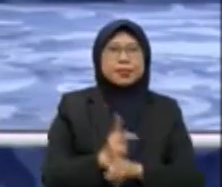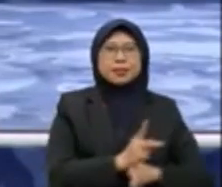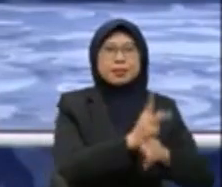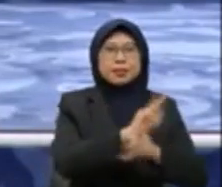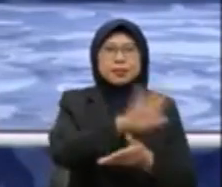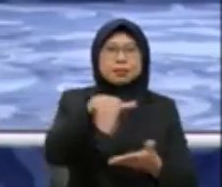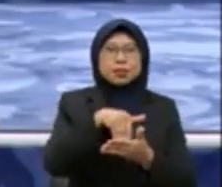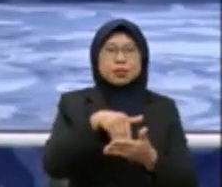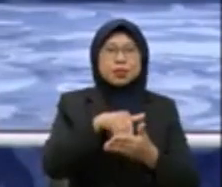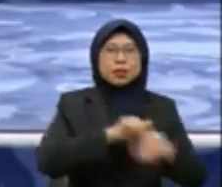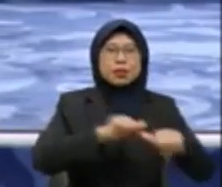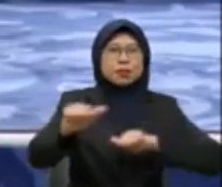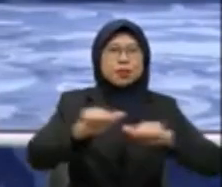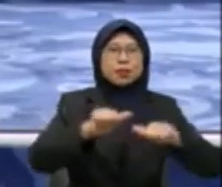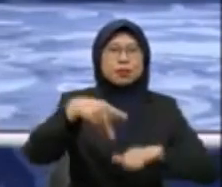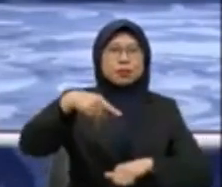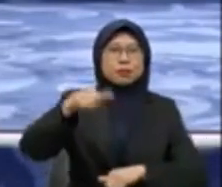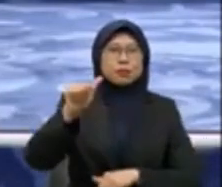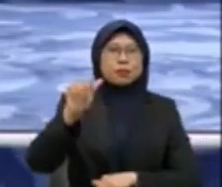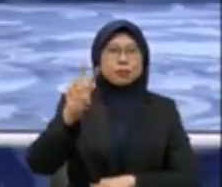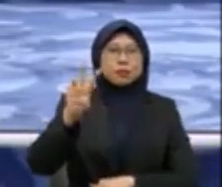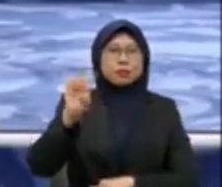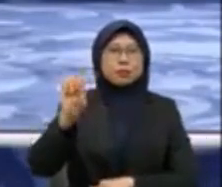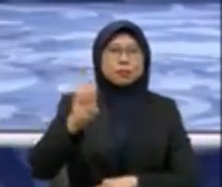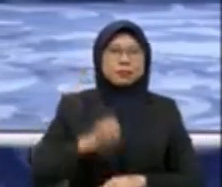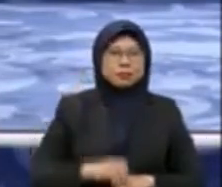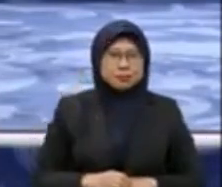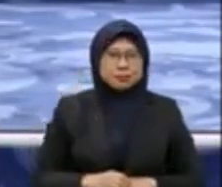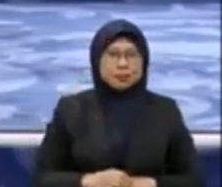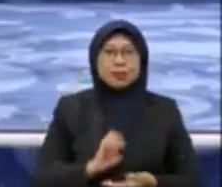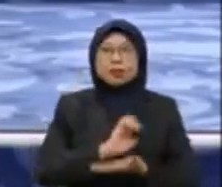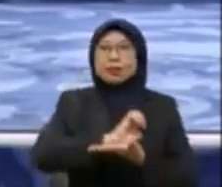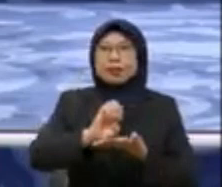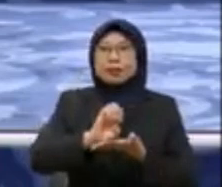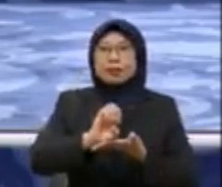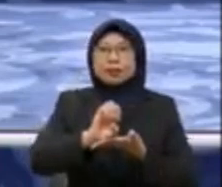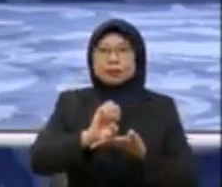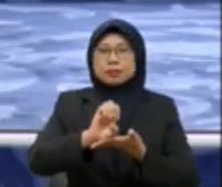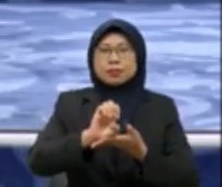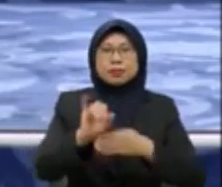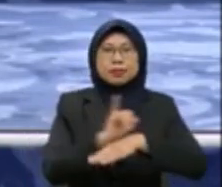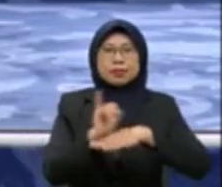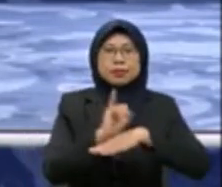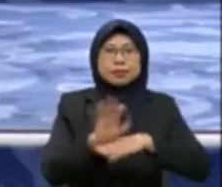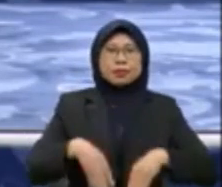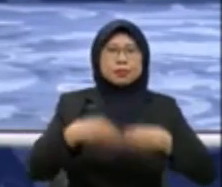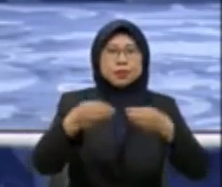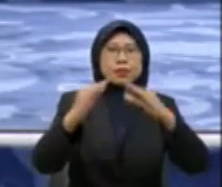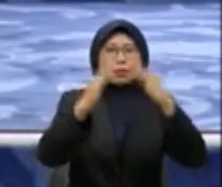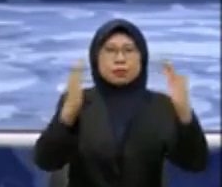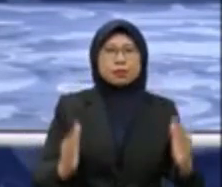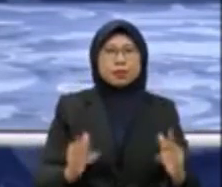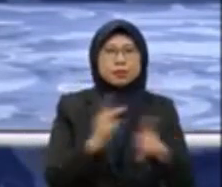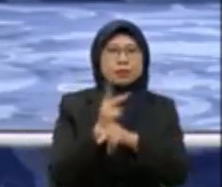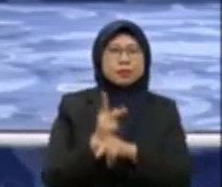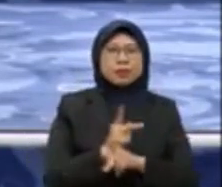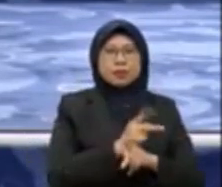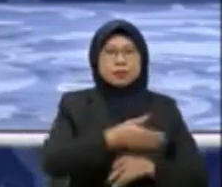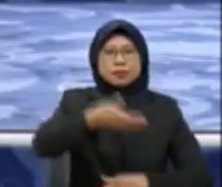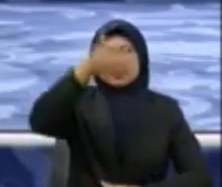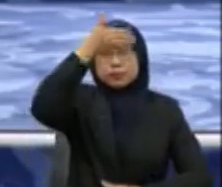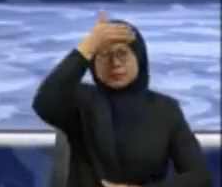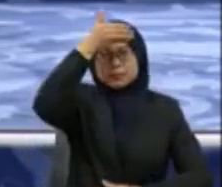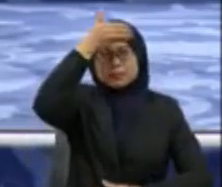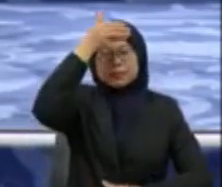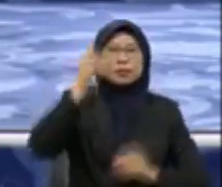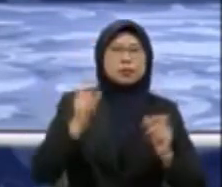dan pusat aktiviti warga emas. Allowance bangunan industri diberikan juga kepada rumah jagaan